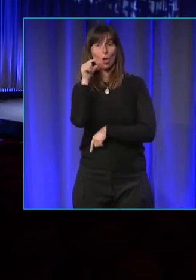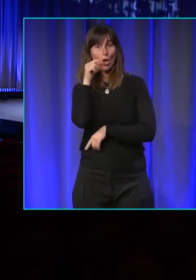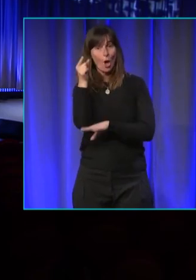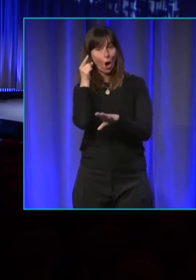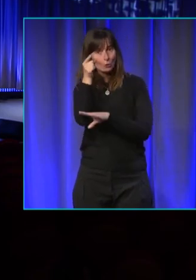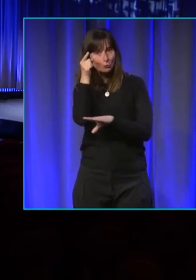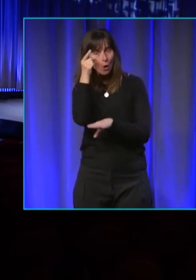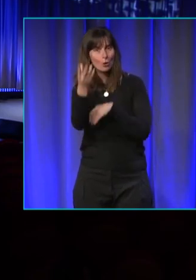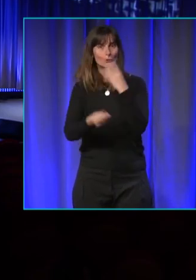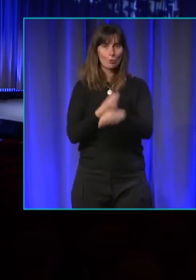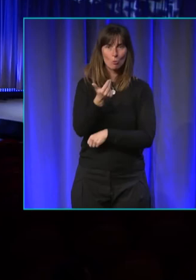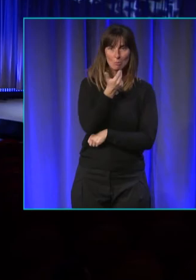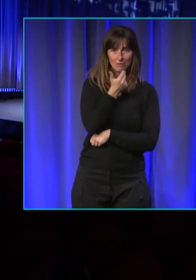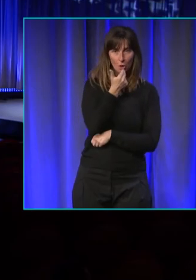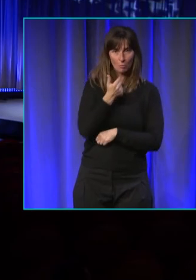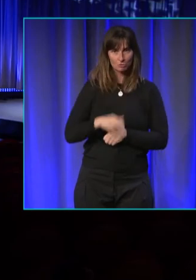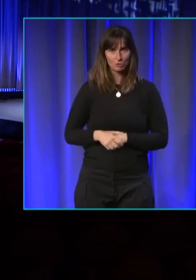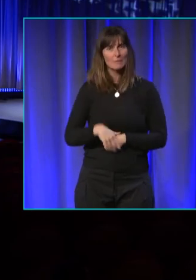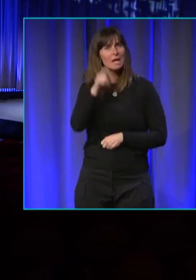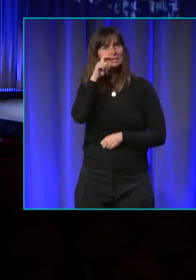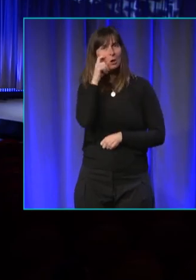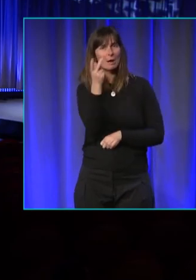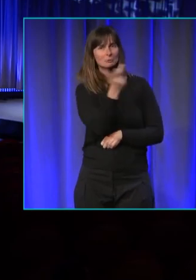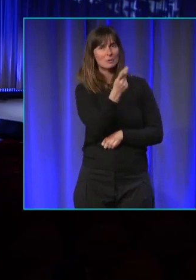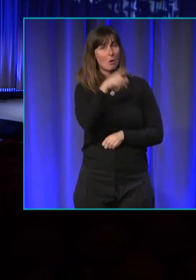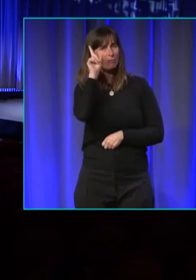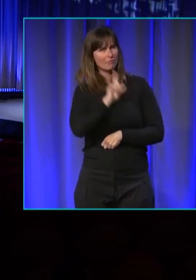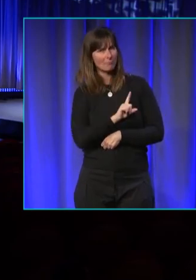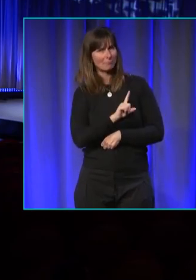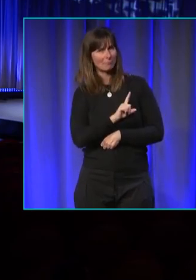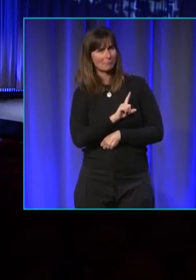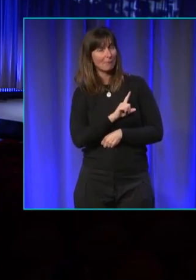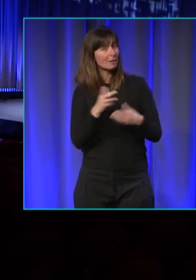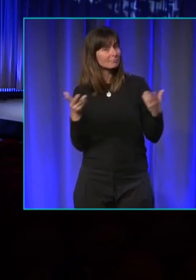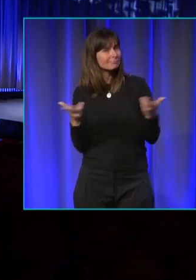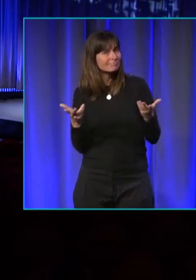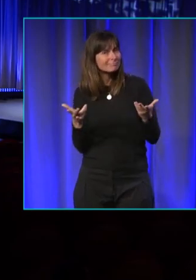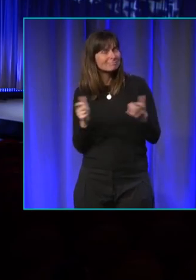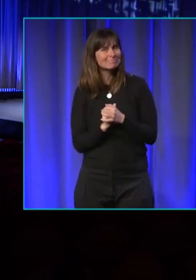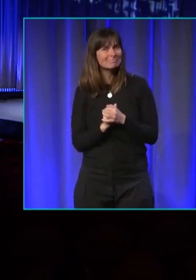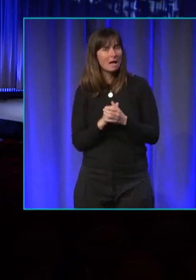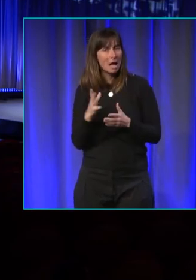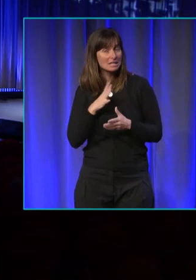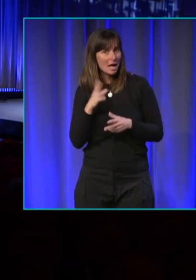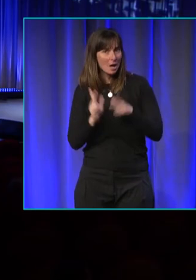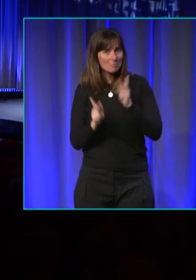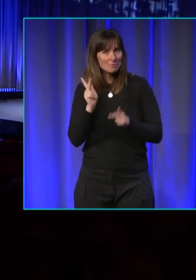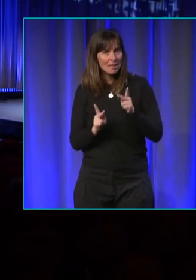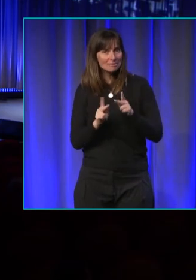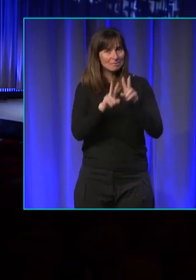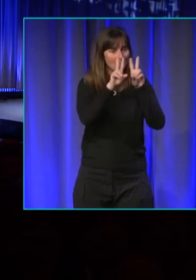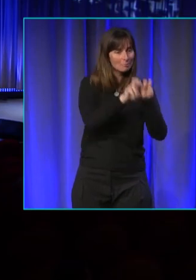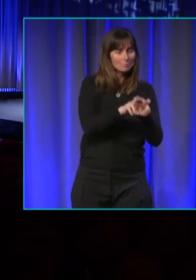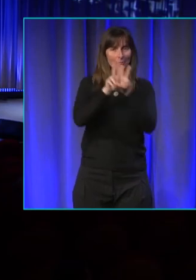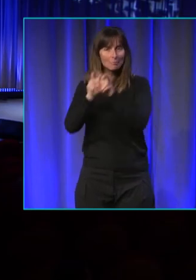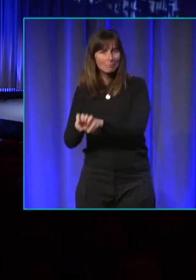performance. Alors, j'ai vu que c'était deux femmes en même temps. Est-ce qu'il y a eu des études comparatives entre